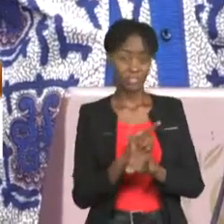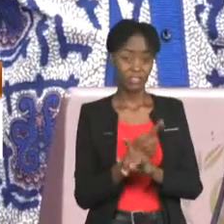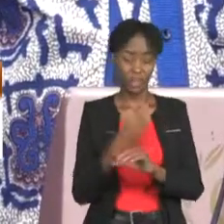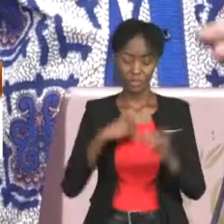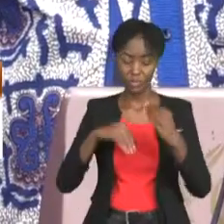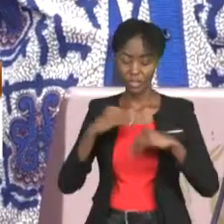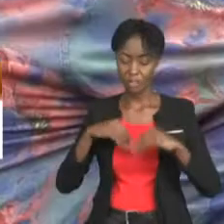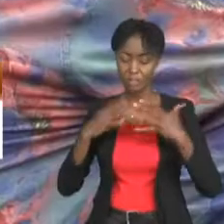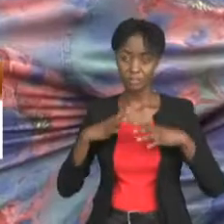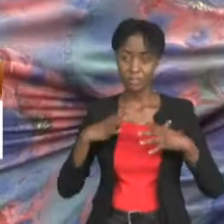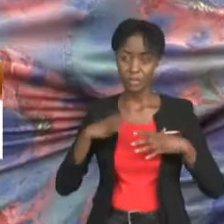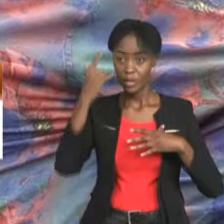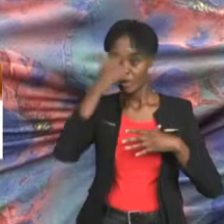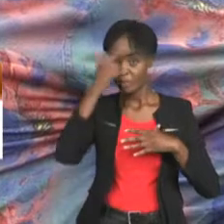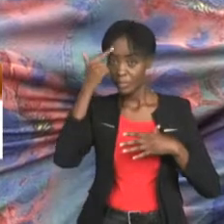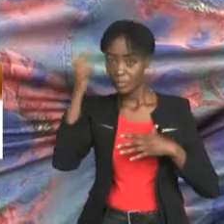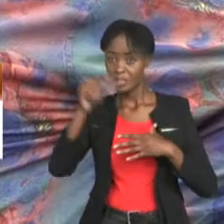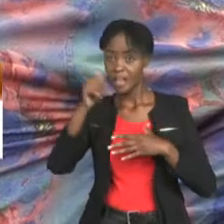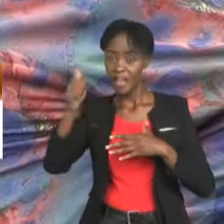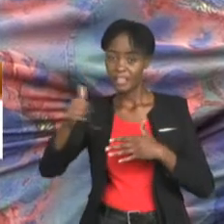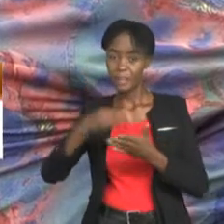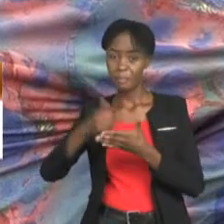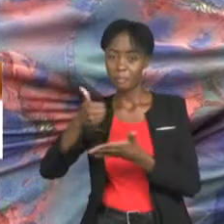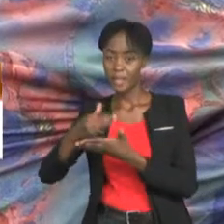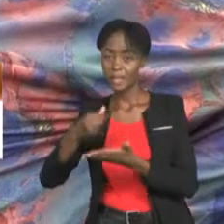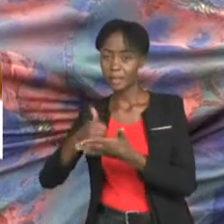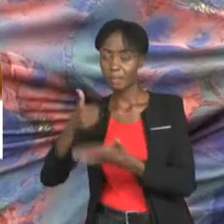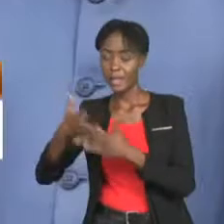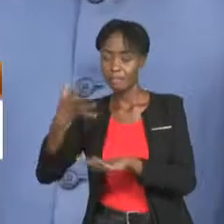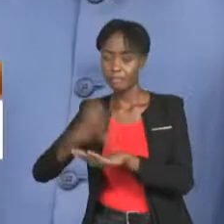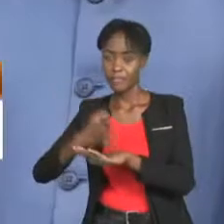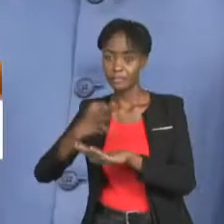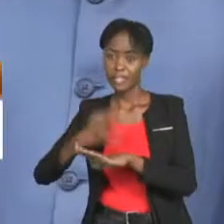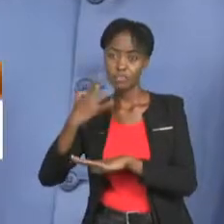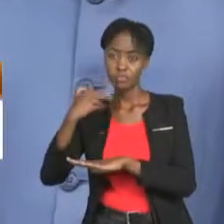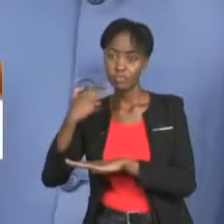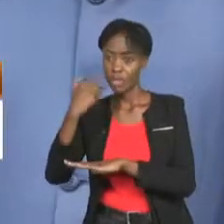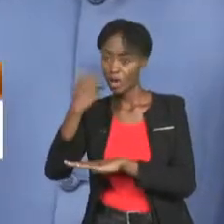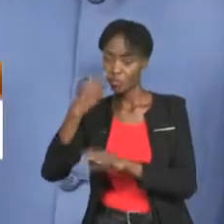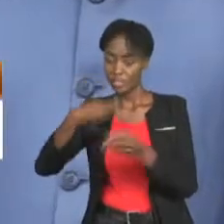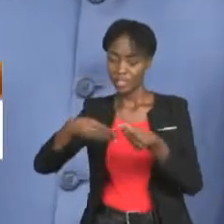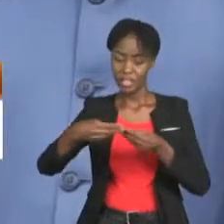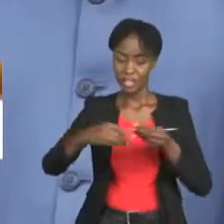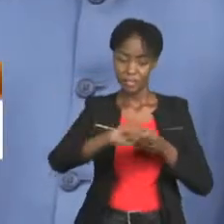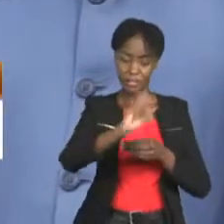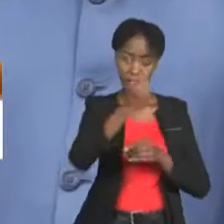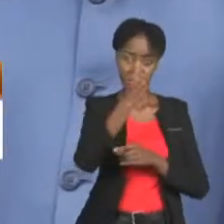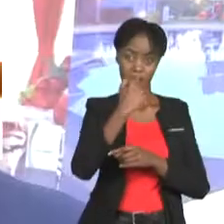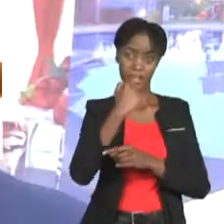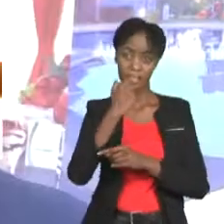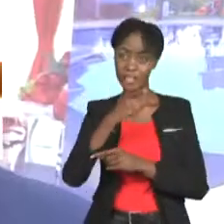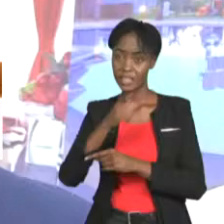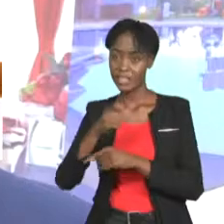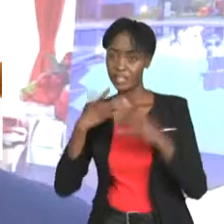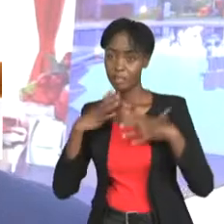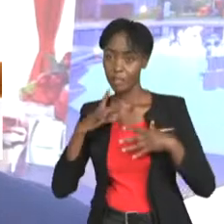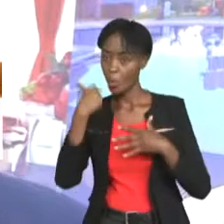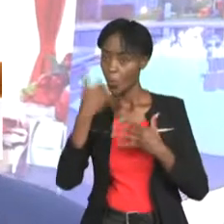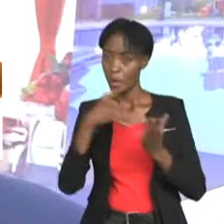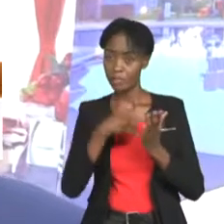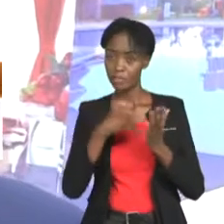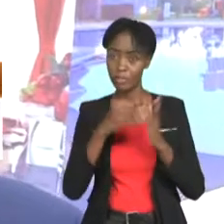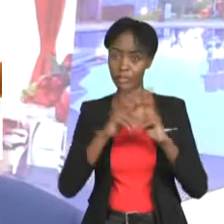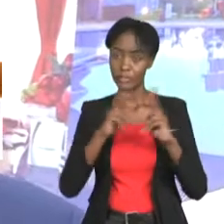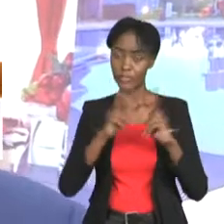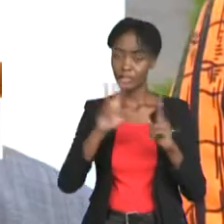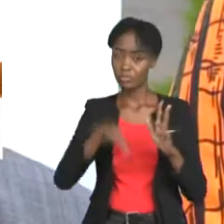kwa kununua sukari bandia kutoka nje ya taifa hili na kuuza nchini. Oparanya akidai kuwa washikadau hao ndio waliohusika kwa